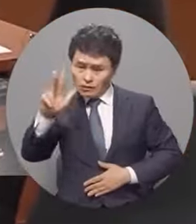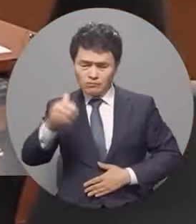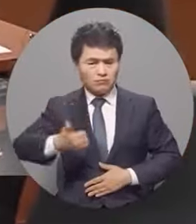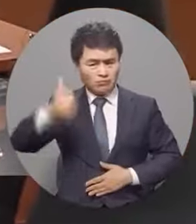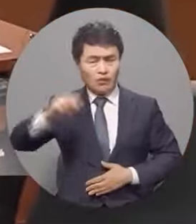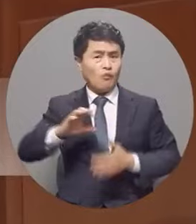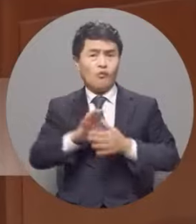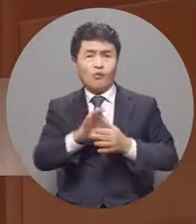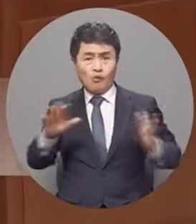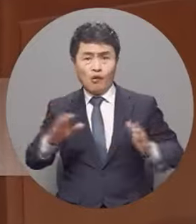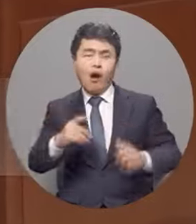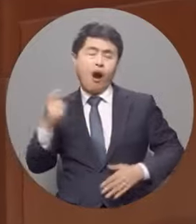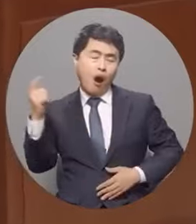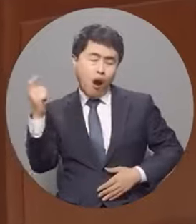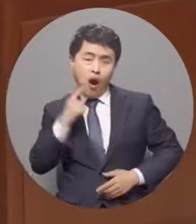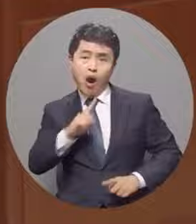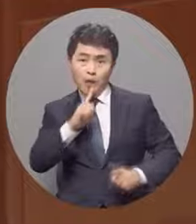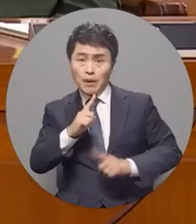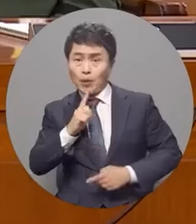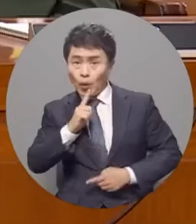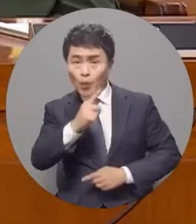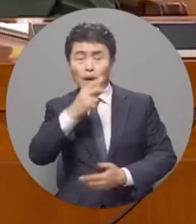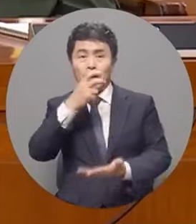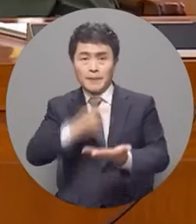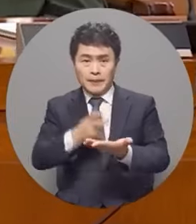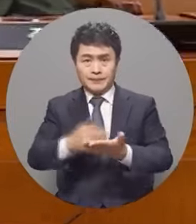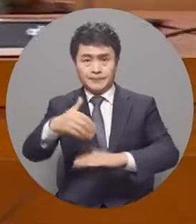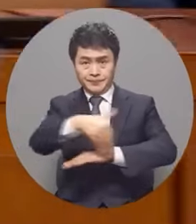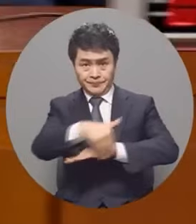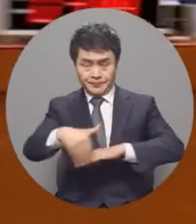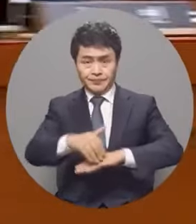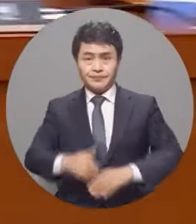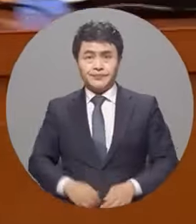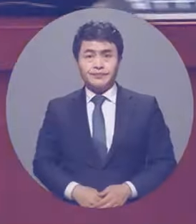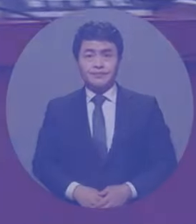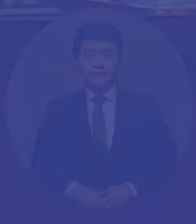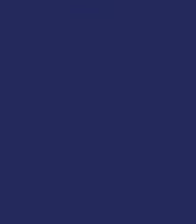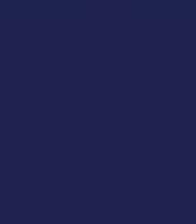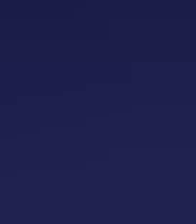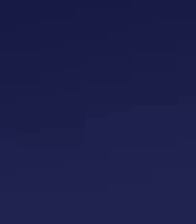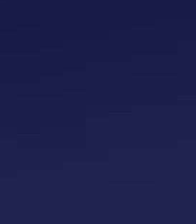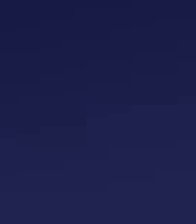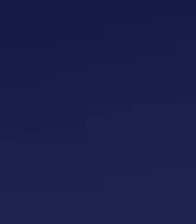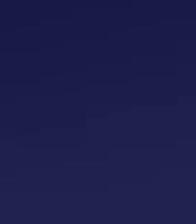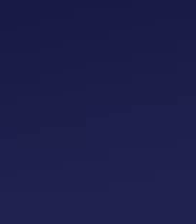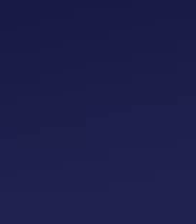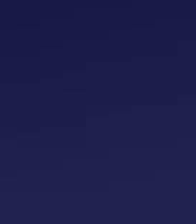상관없이 허위 증언은 고발한다는 방침입니다. MBC 뉴스 신서합니다.